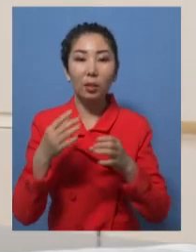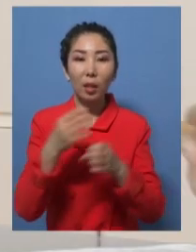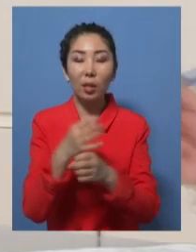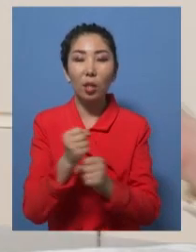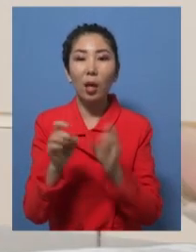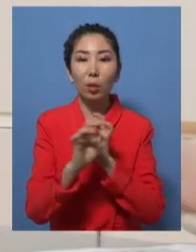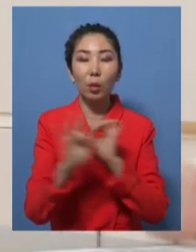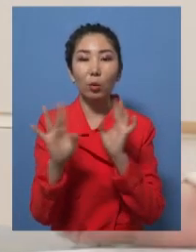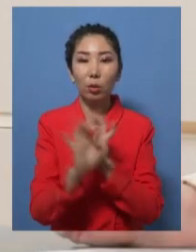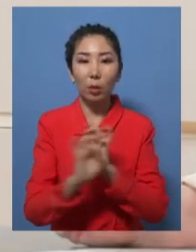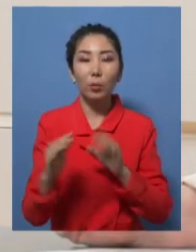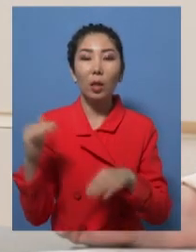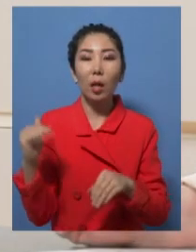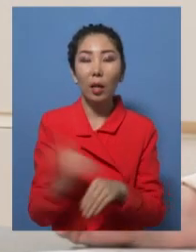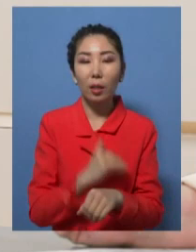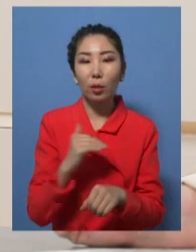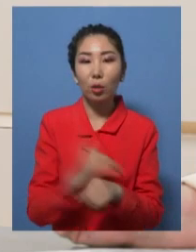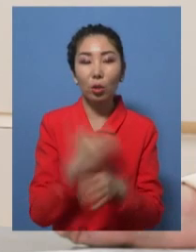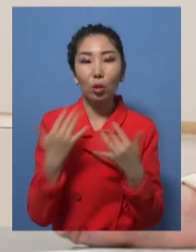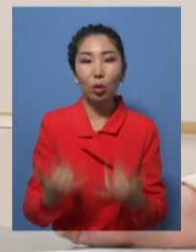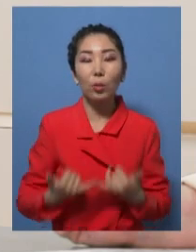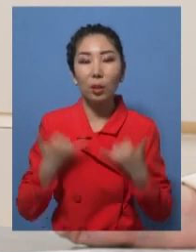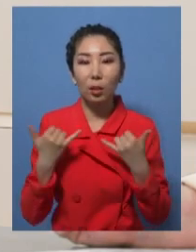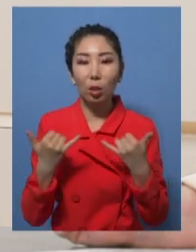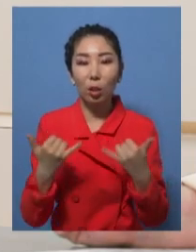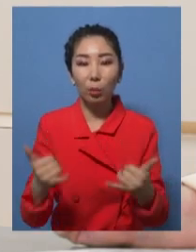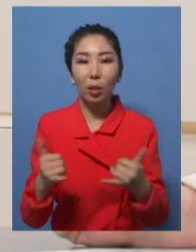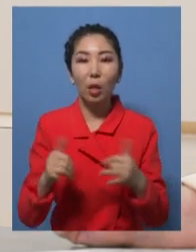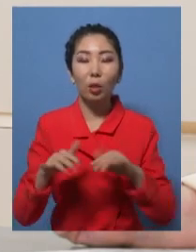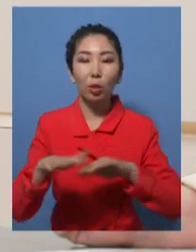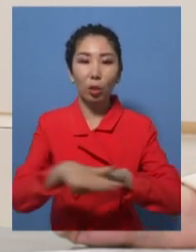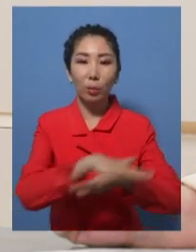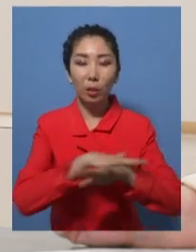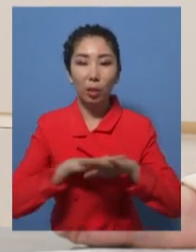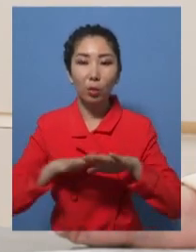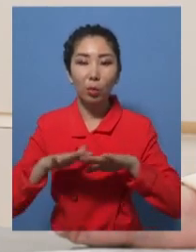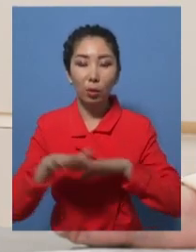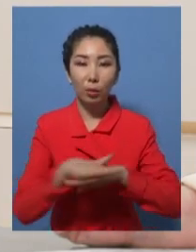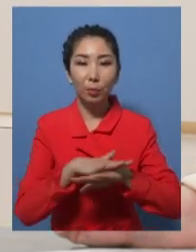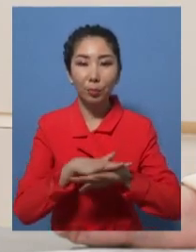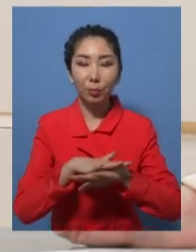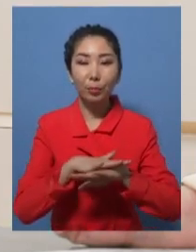отырсаңыз. Қайырлы кеш. Қайырлы кеш, құрметті телекөрермендер. Иә, әрине.